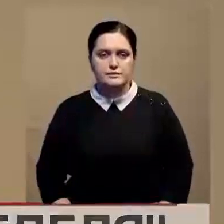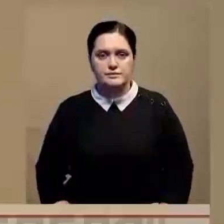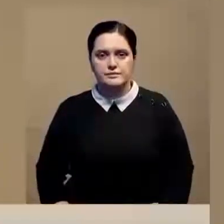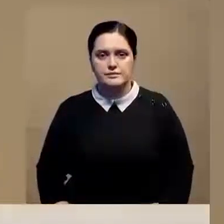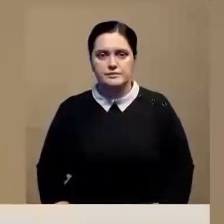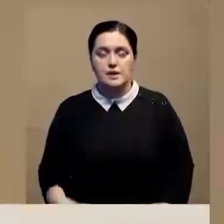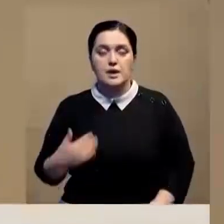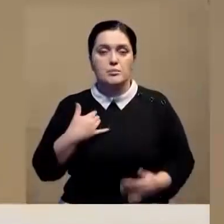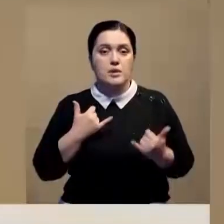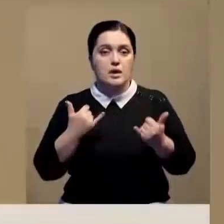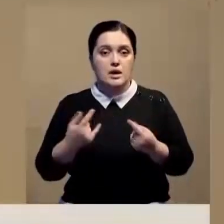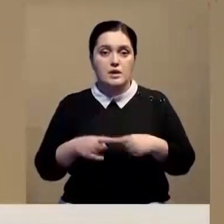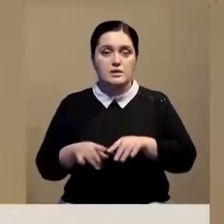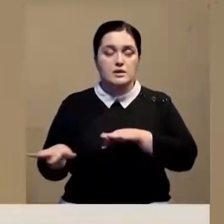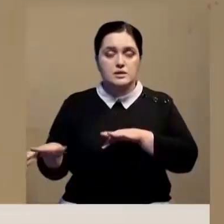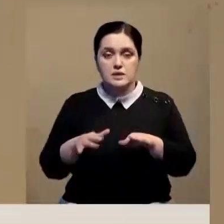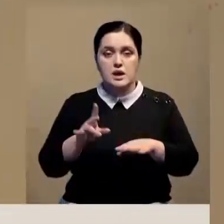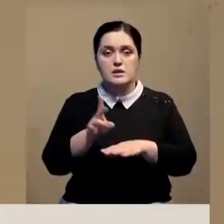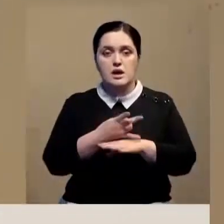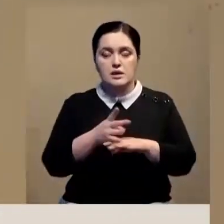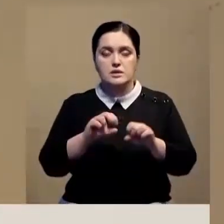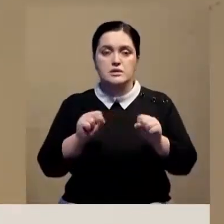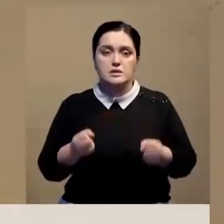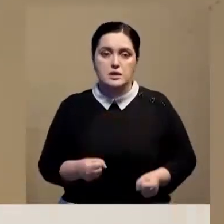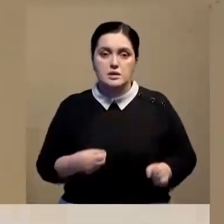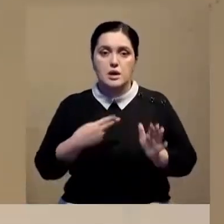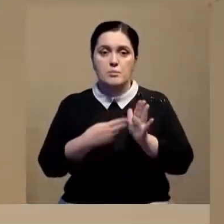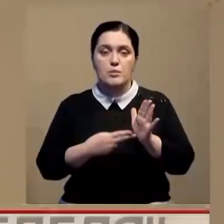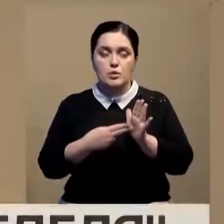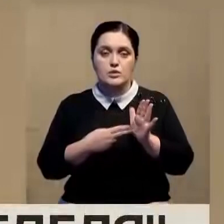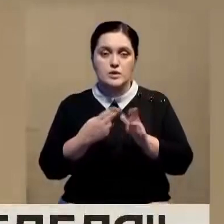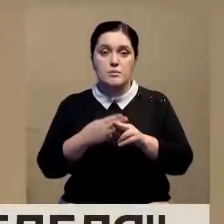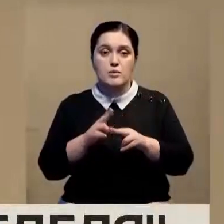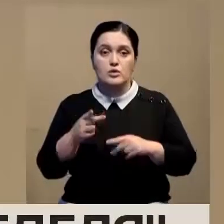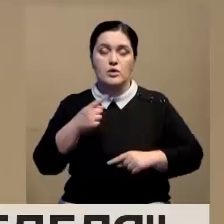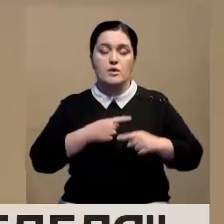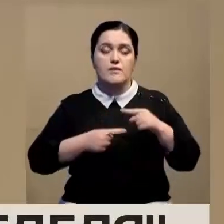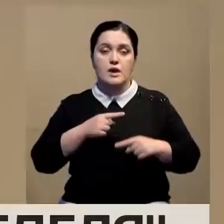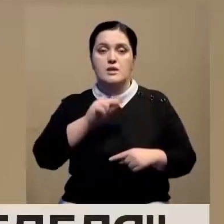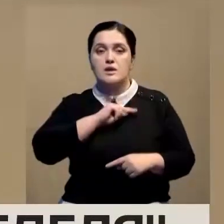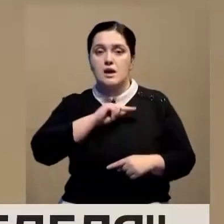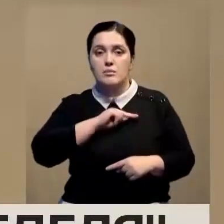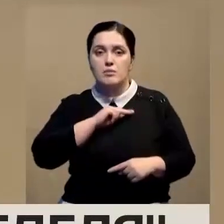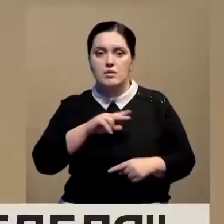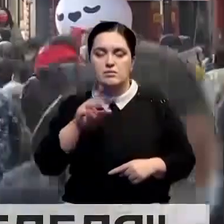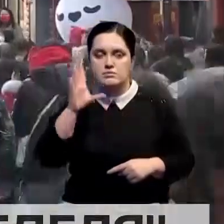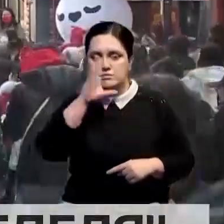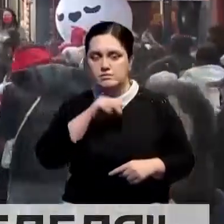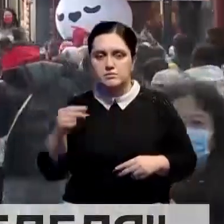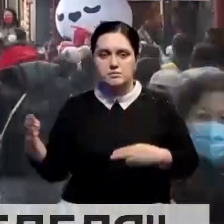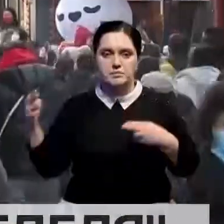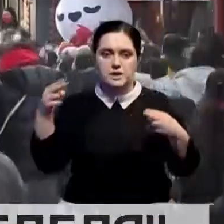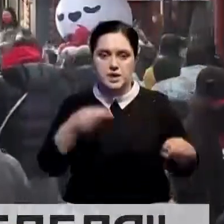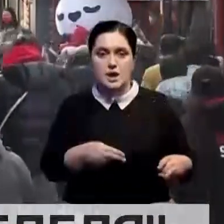Мы организовали больше экипажей ночных скоростных поездов, чтобы справиться с возвращающимися на работу путешественниками.